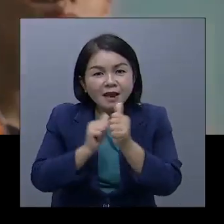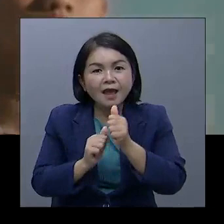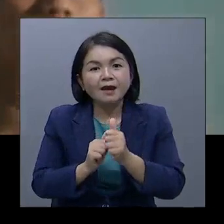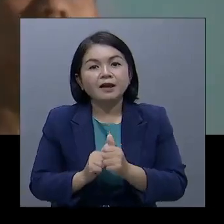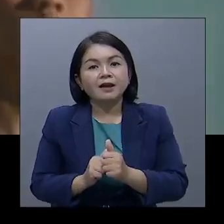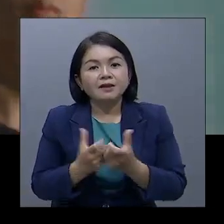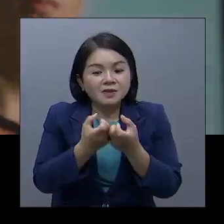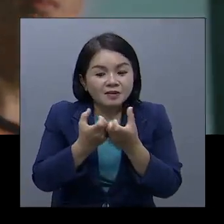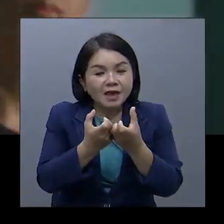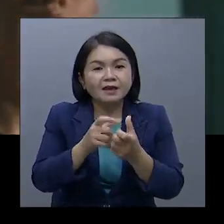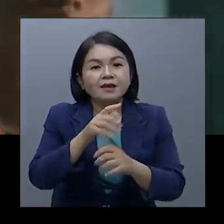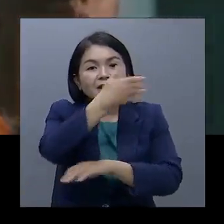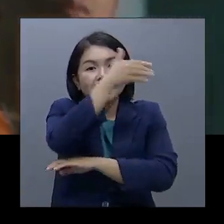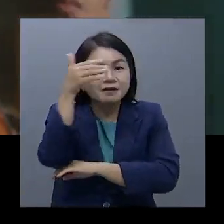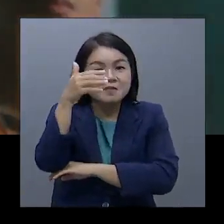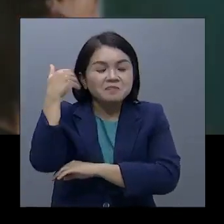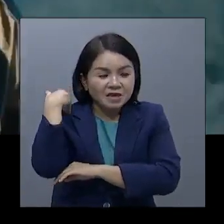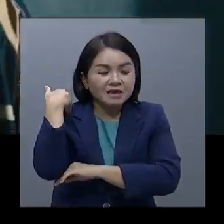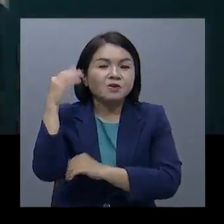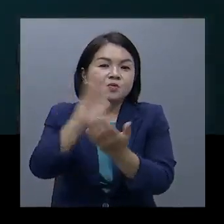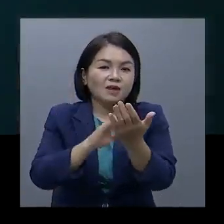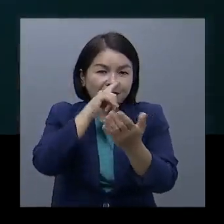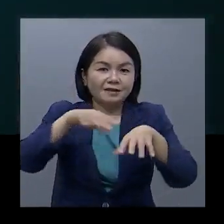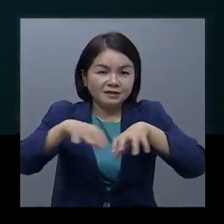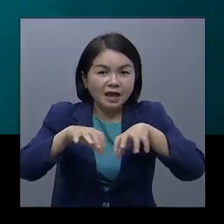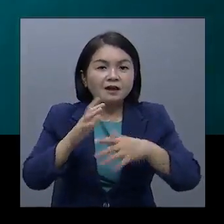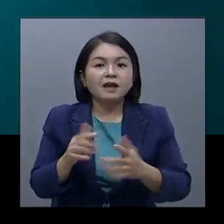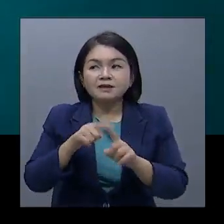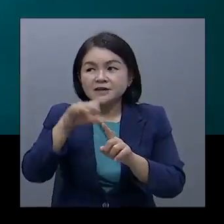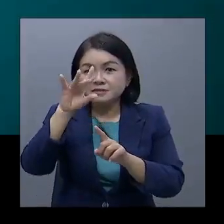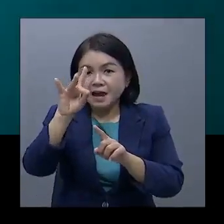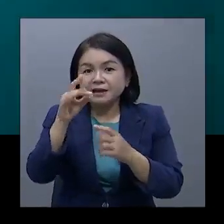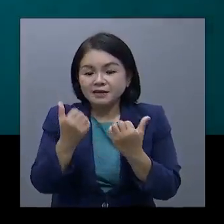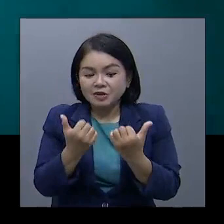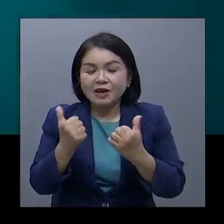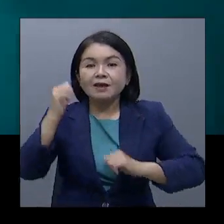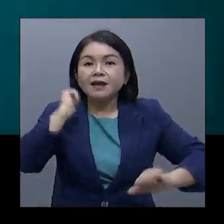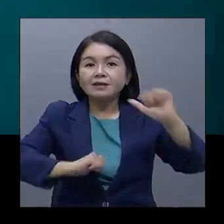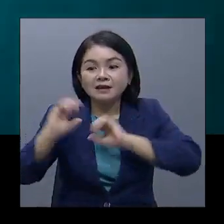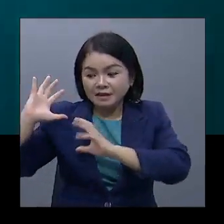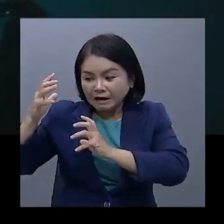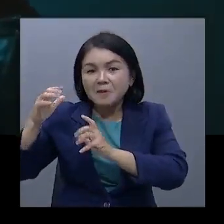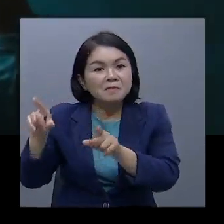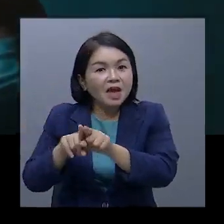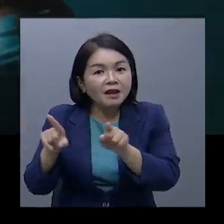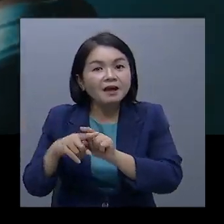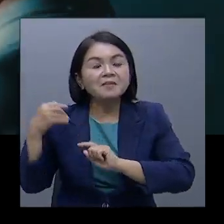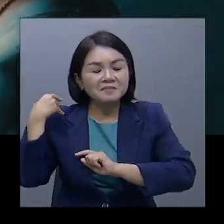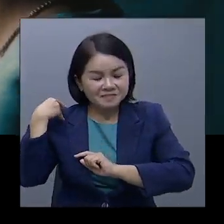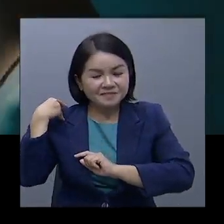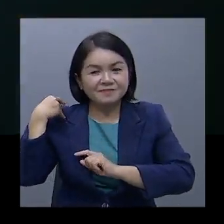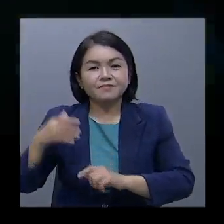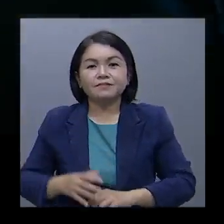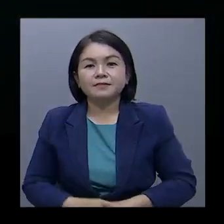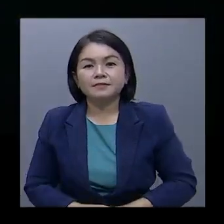าติค่ะ APL 2023 Thailand นะคะและเดือนสิงหาคมนี้ผลงานการแสดงภาพยนตร์เรื่องใหม่ของเธอก็มีค่ะ